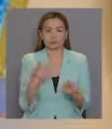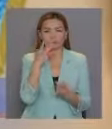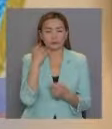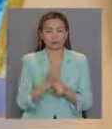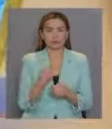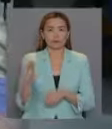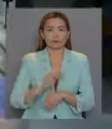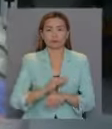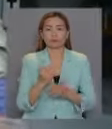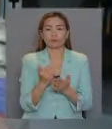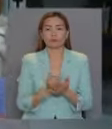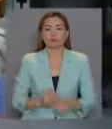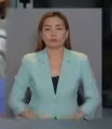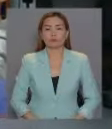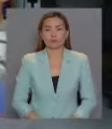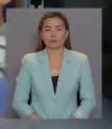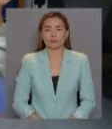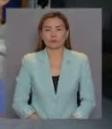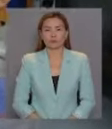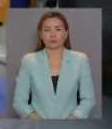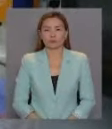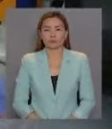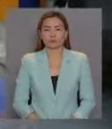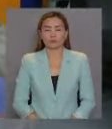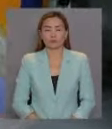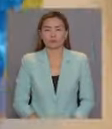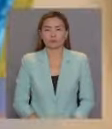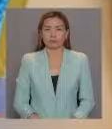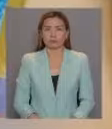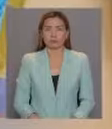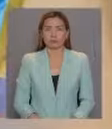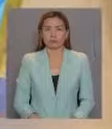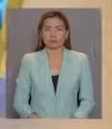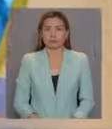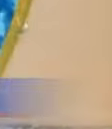развивать дополнительные программы. Нурлыбек Багаджан, Нургалясбек Куанышбек Пергенұлы, телеканал Атырау.